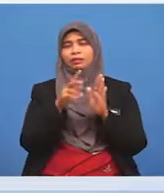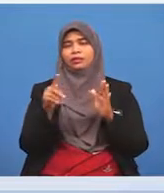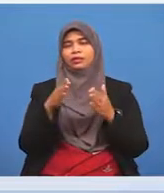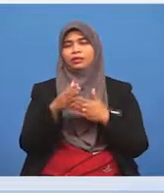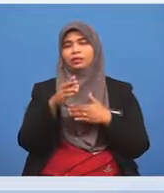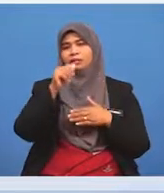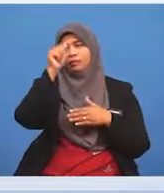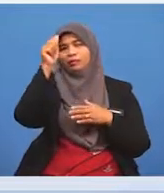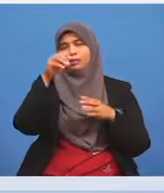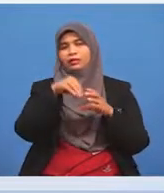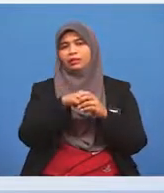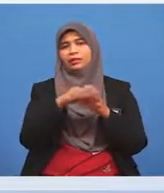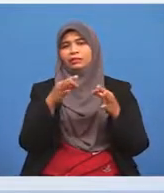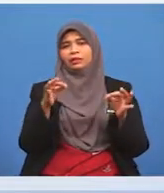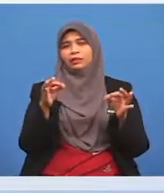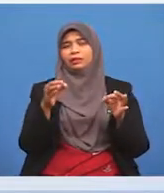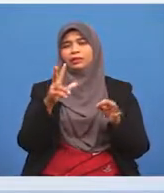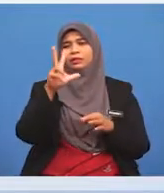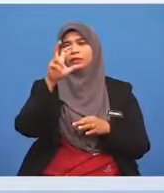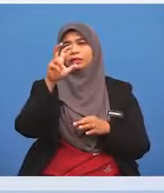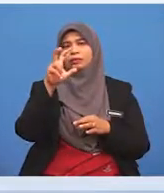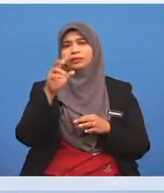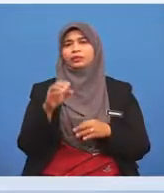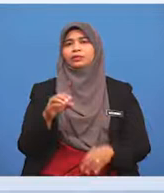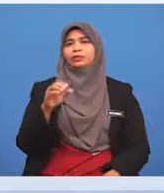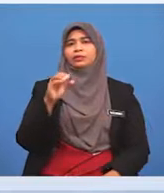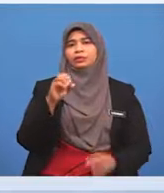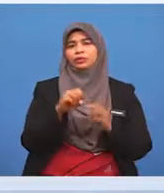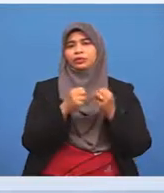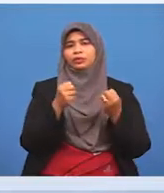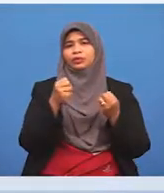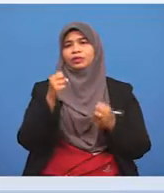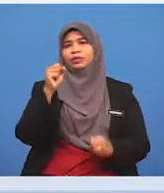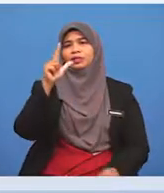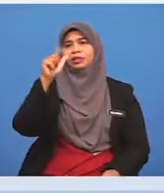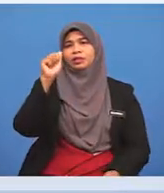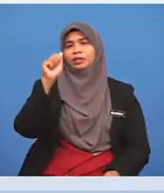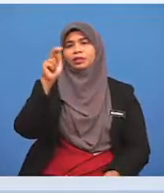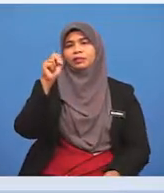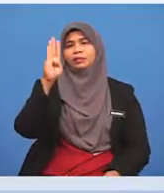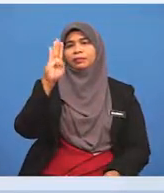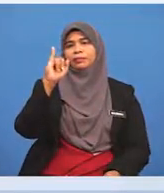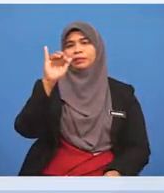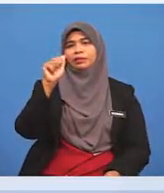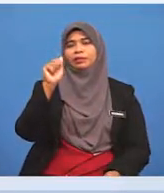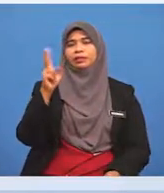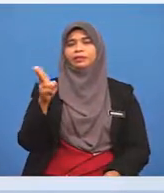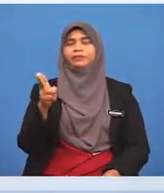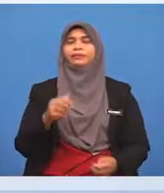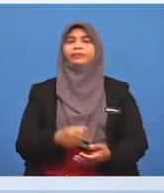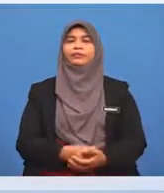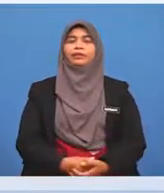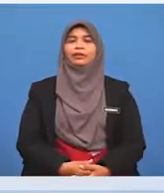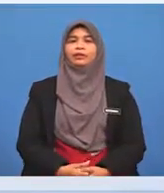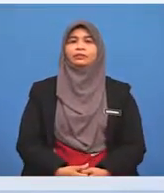rajim. Awalam yarul ladzina kafaru annas samawati wal arda